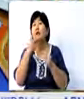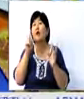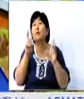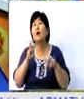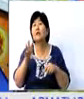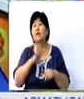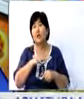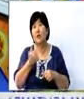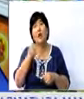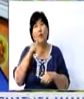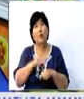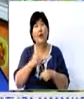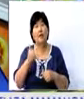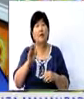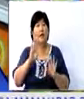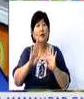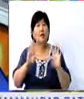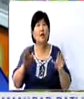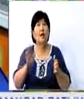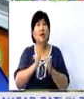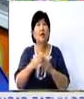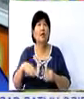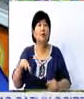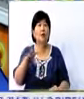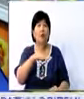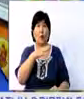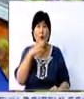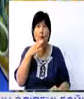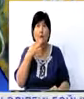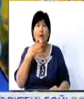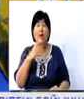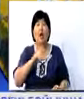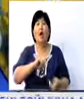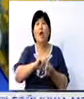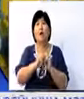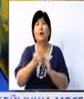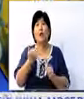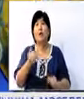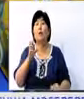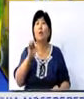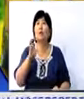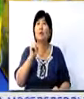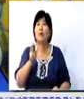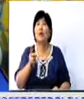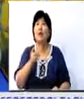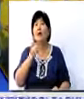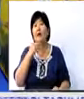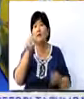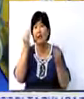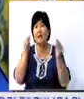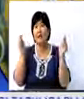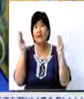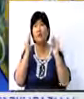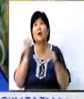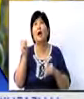көрген болатынмын. Байқағанымдай сөреде самсап тұрған кітаптардың көбісі аудармалар. Мәселен, Бауырсақ, Қызыл телпек, Алтын